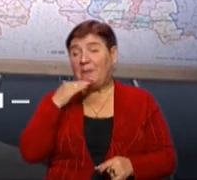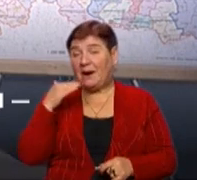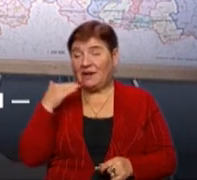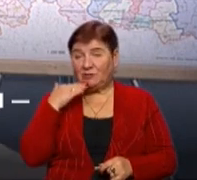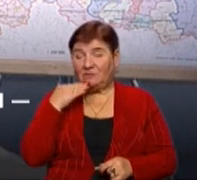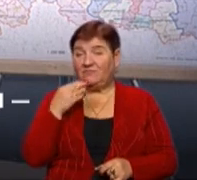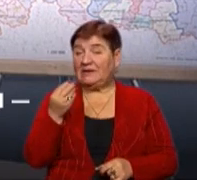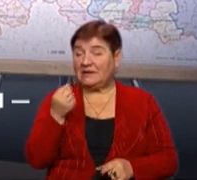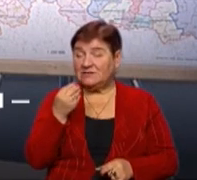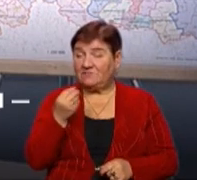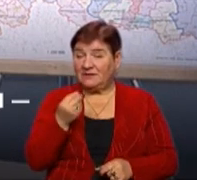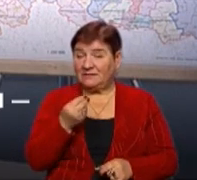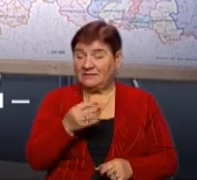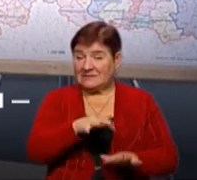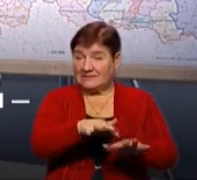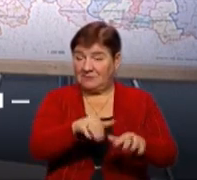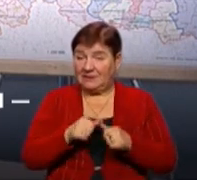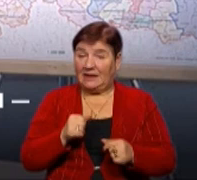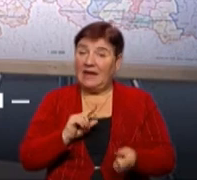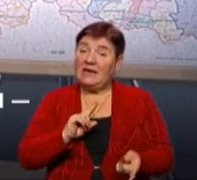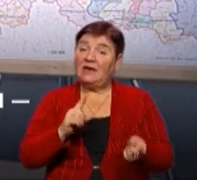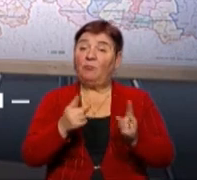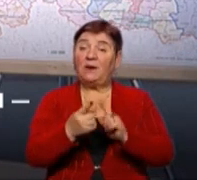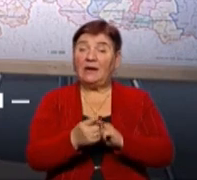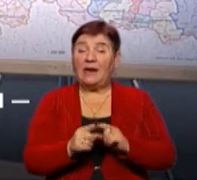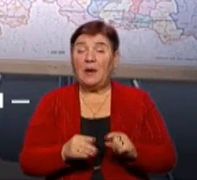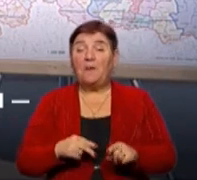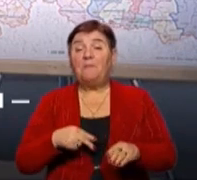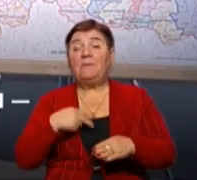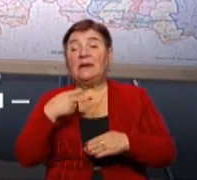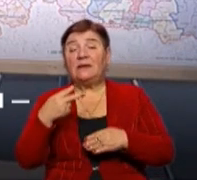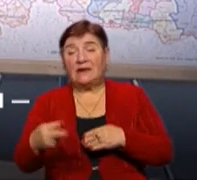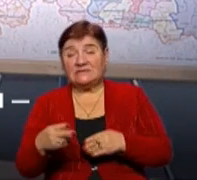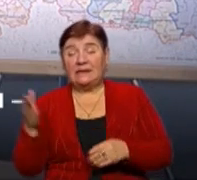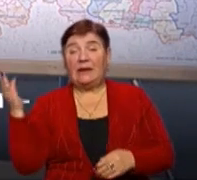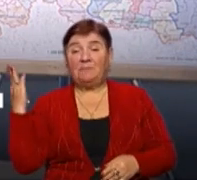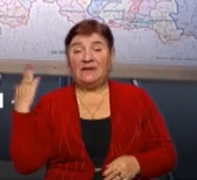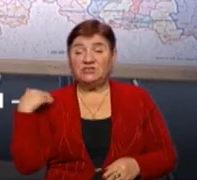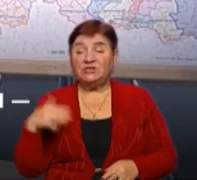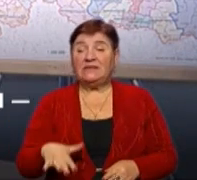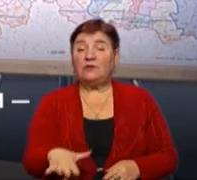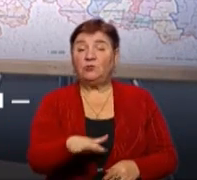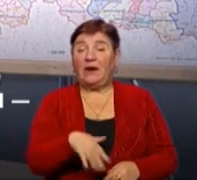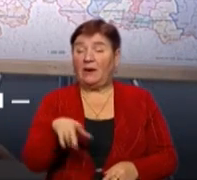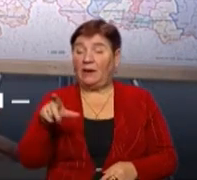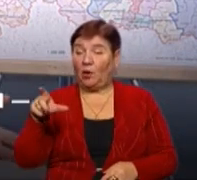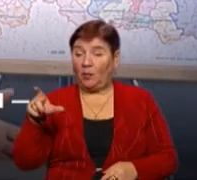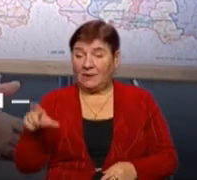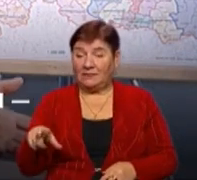багато фінансових ресурсів, а і навпаки перекласти на плечі територіальних громад і